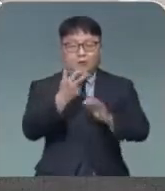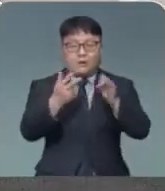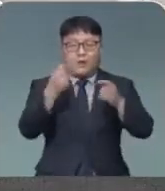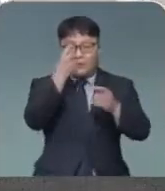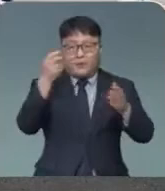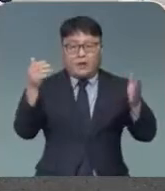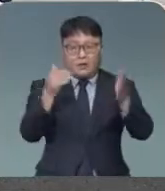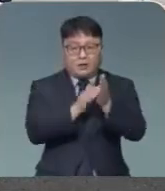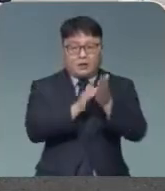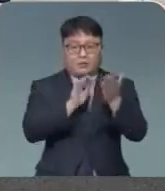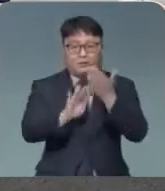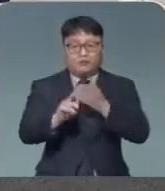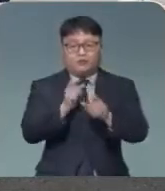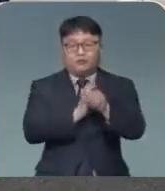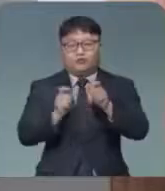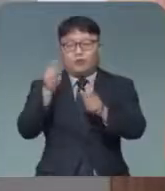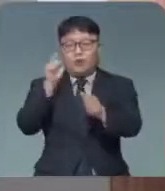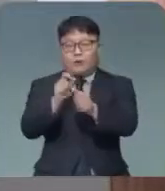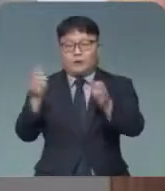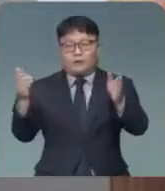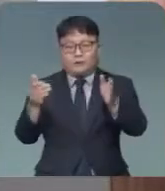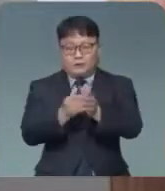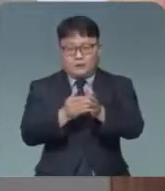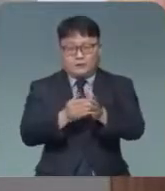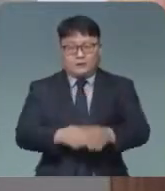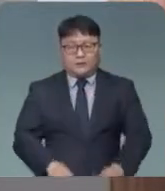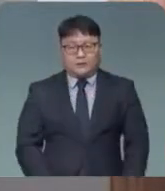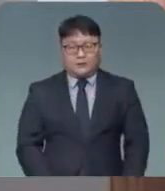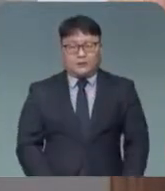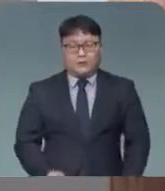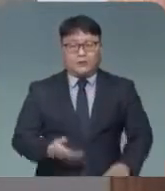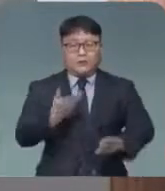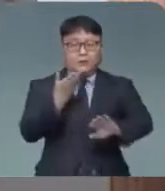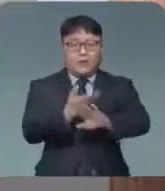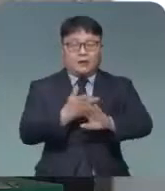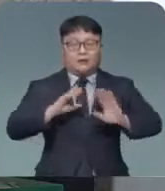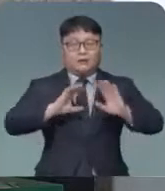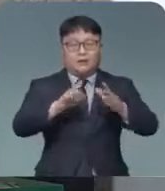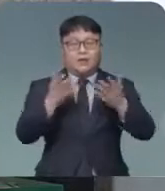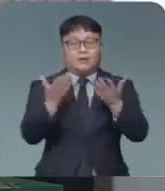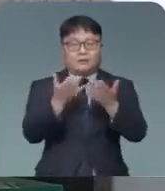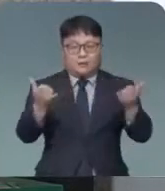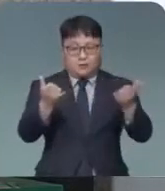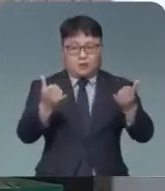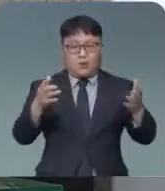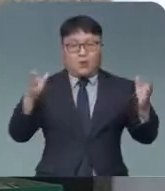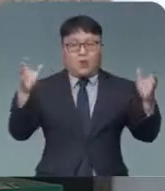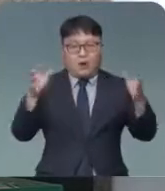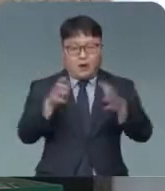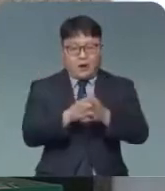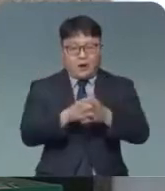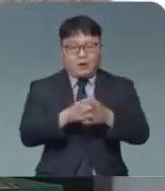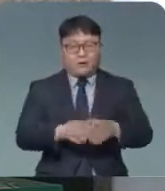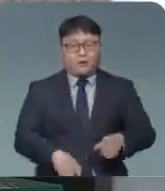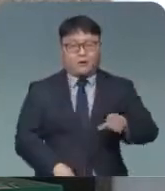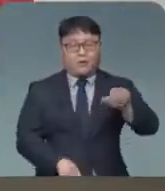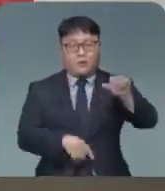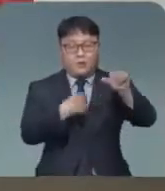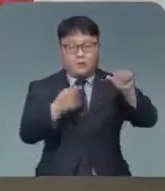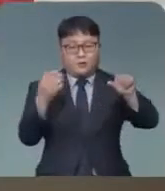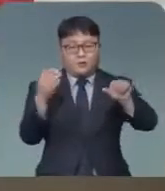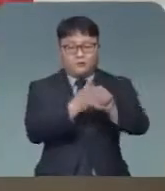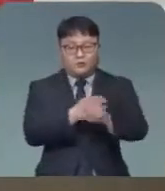받았는데 추가 확진자가 나온 겁니다. 이에 따라 강릉 지역 외국인 노동자 확진자는 이달 1일 1명을 시작으로